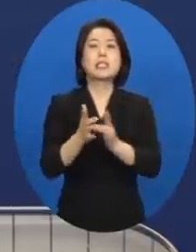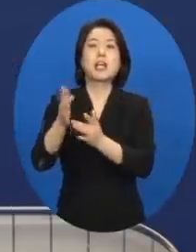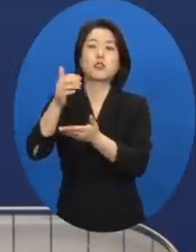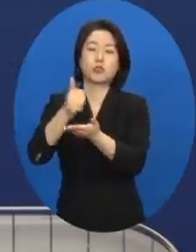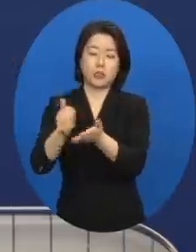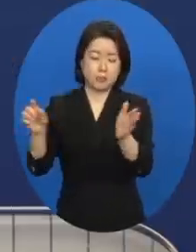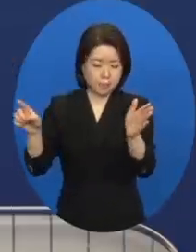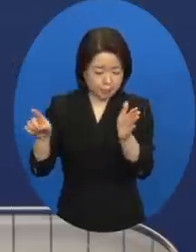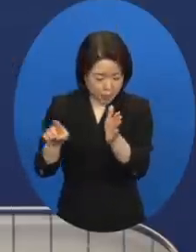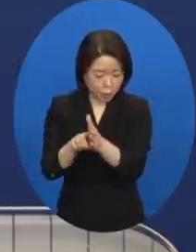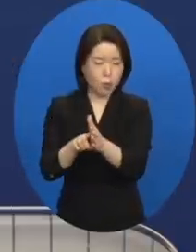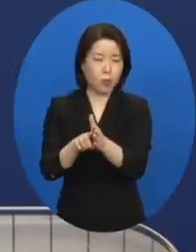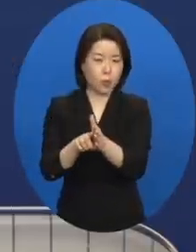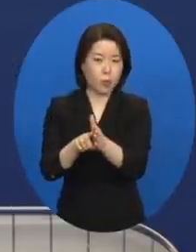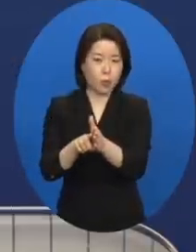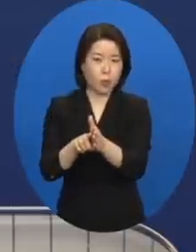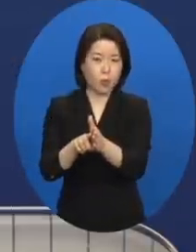믿고